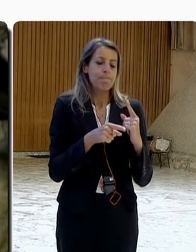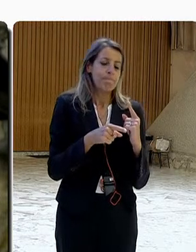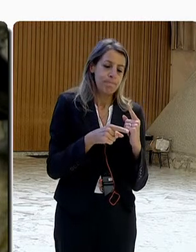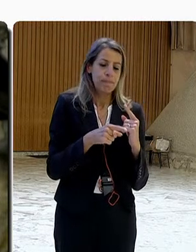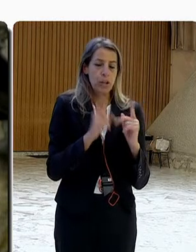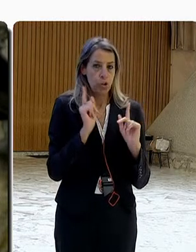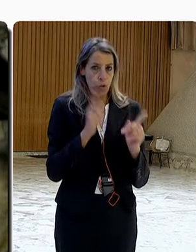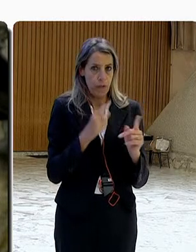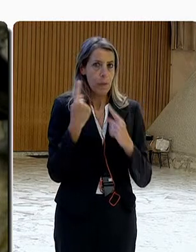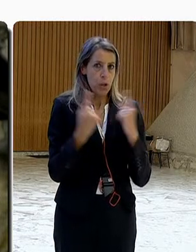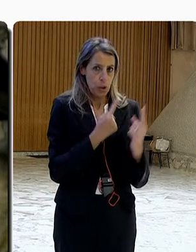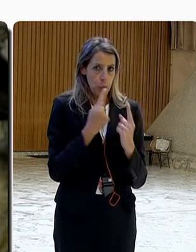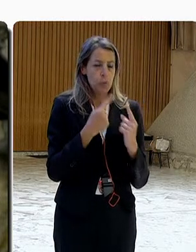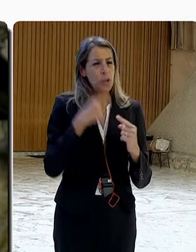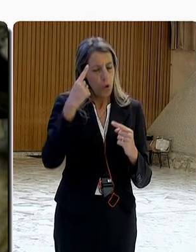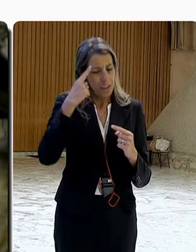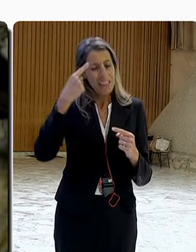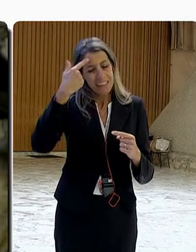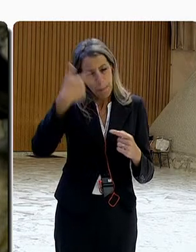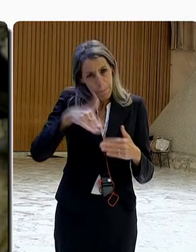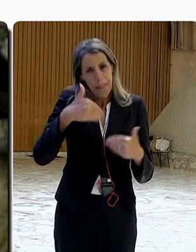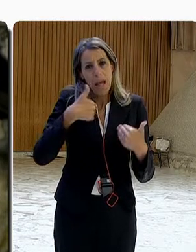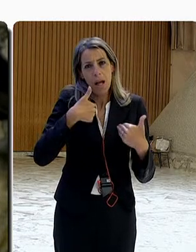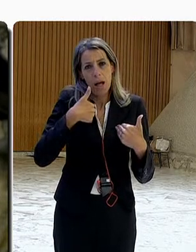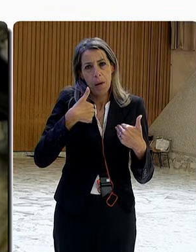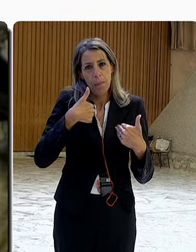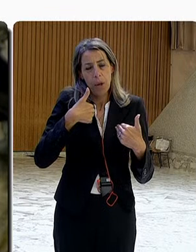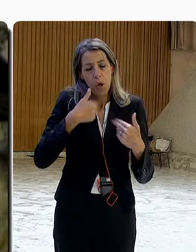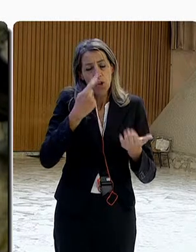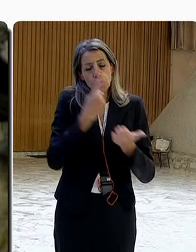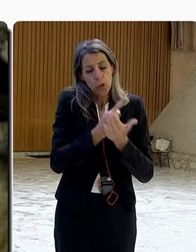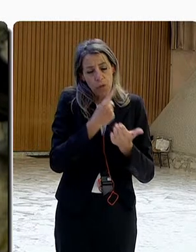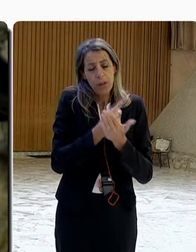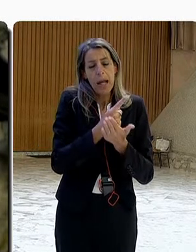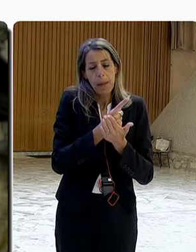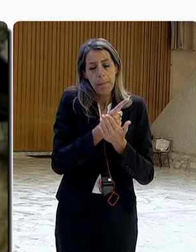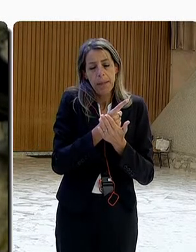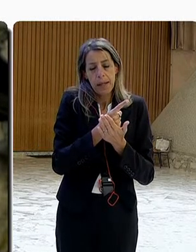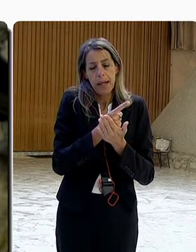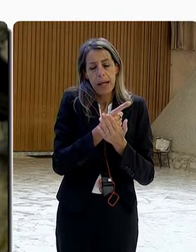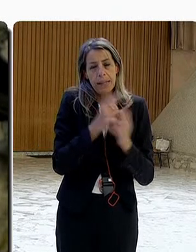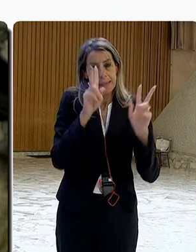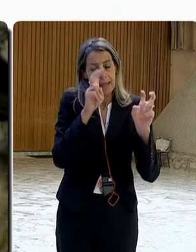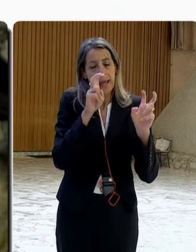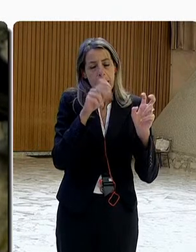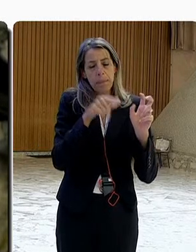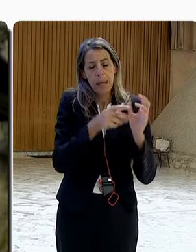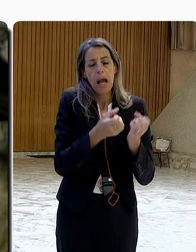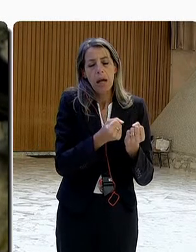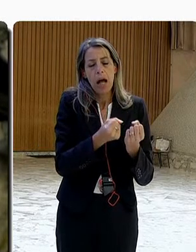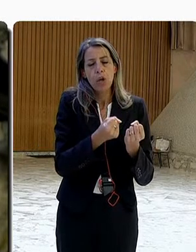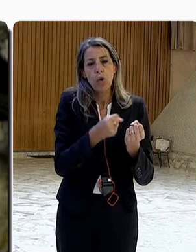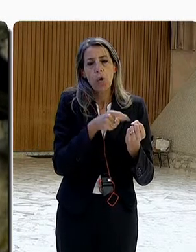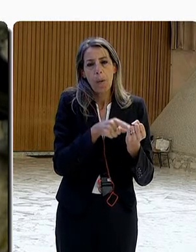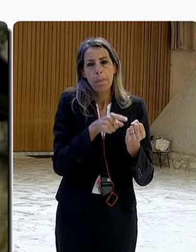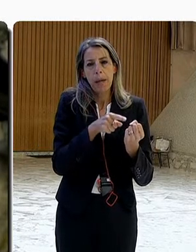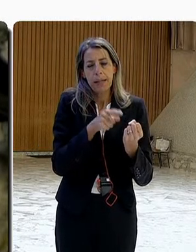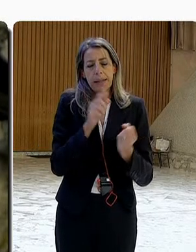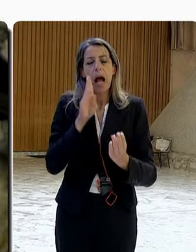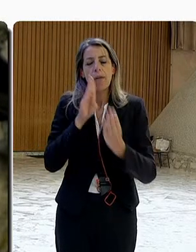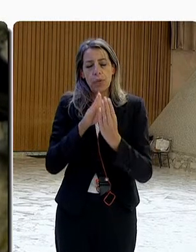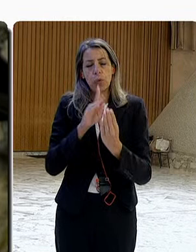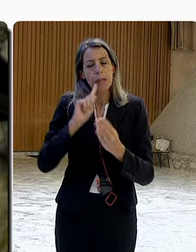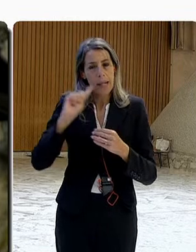e che siamo consapevoli avrebbero bisogno di essere affrontati con più